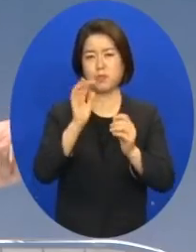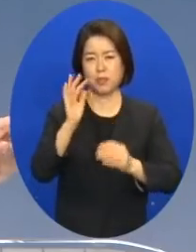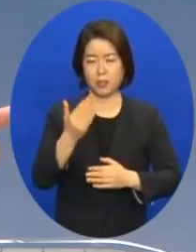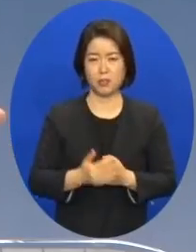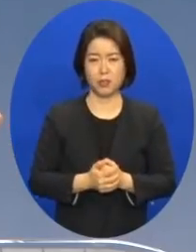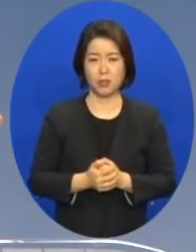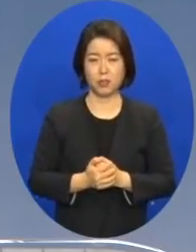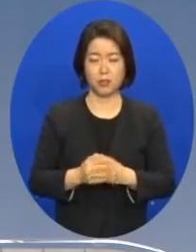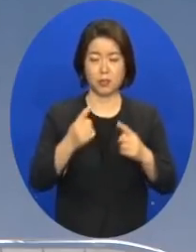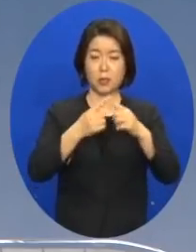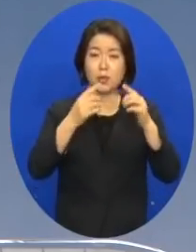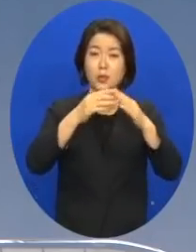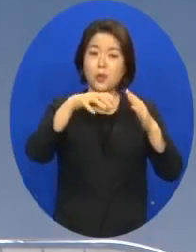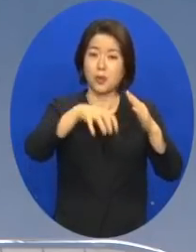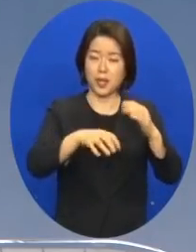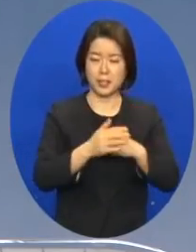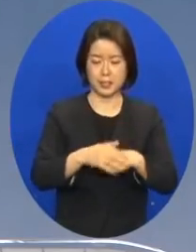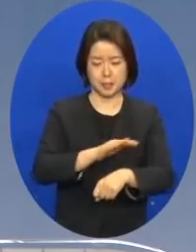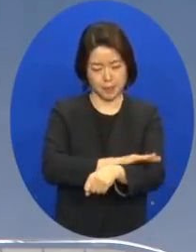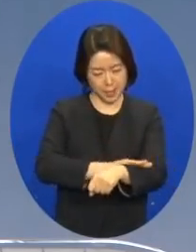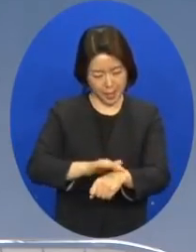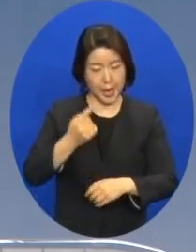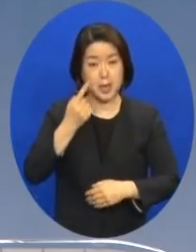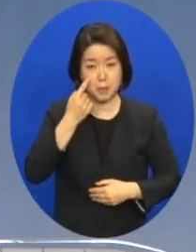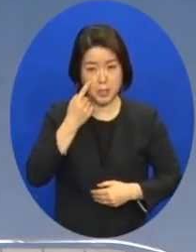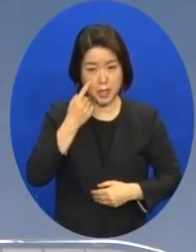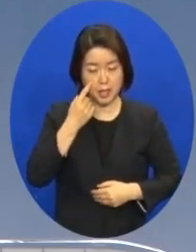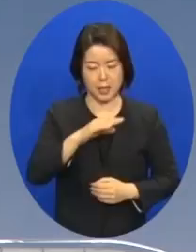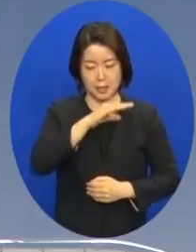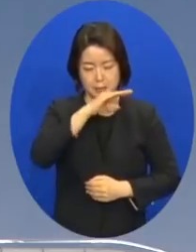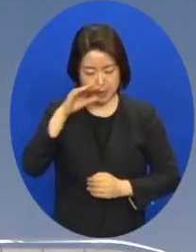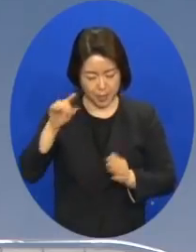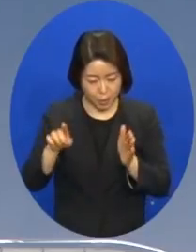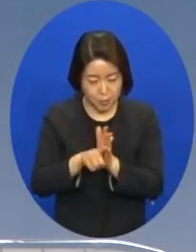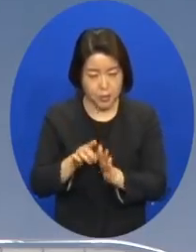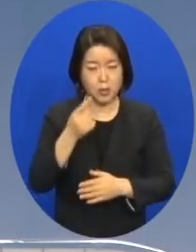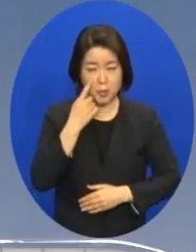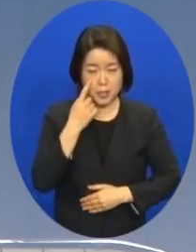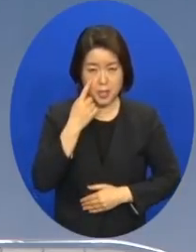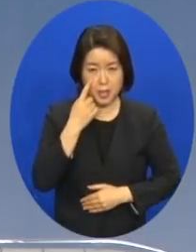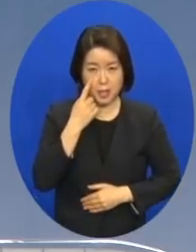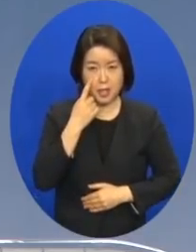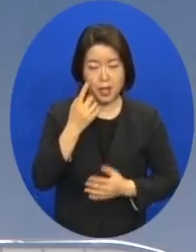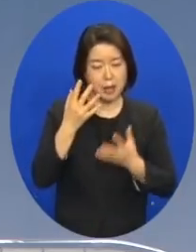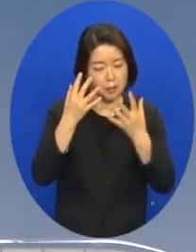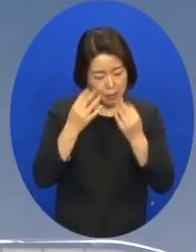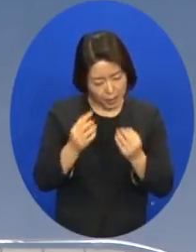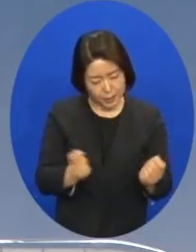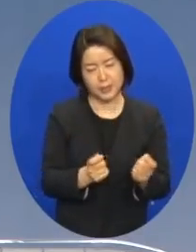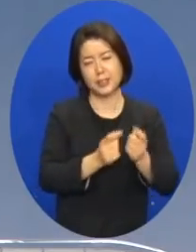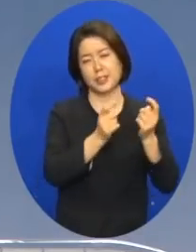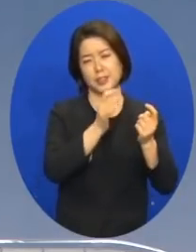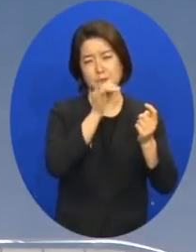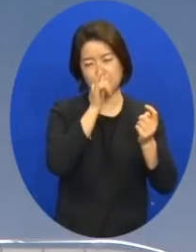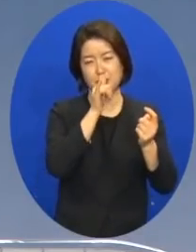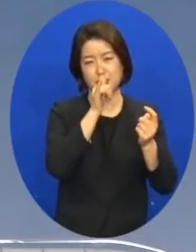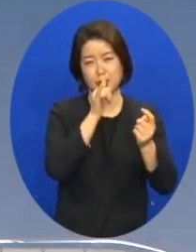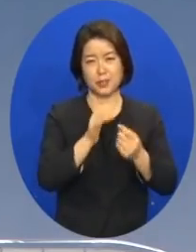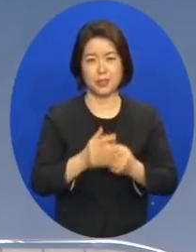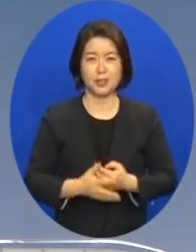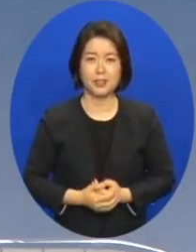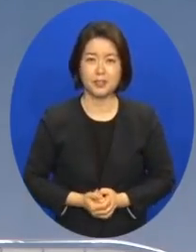교회 안에도 잘해보자고 바로 믿어보자고 얼마나 다툼이 많이 일어나는지